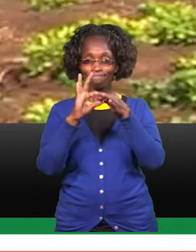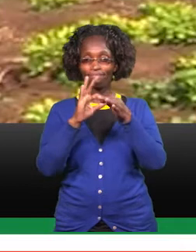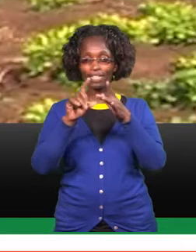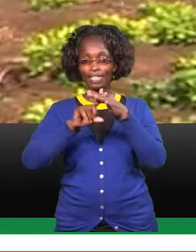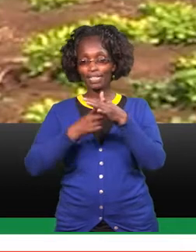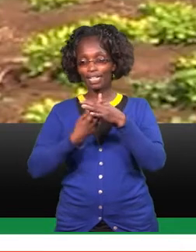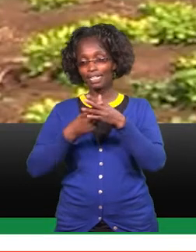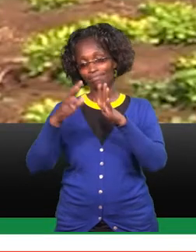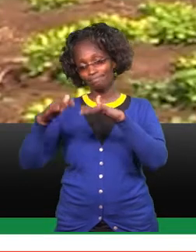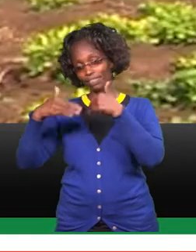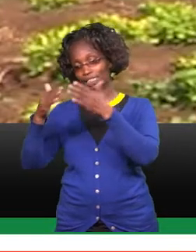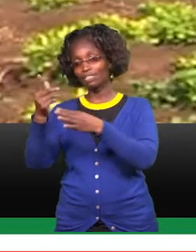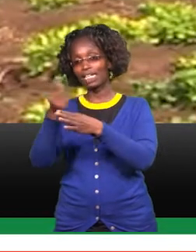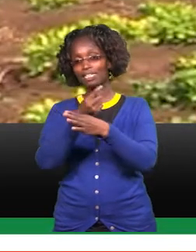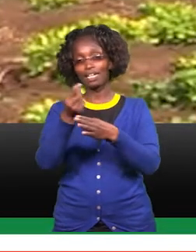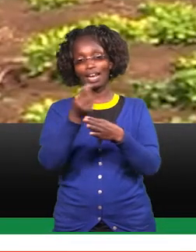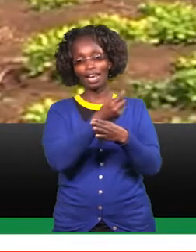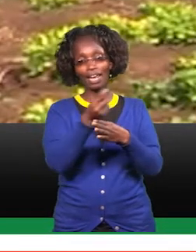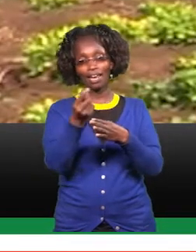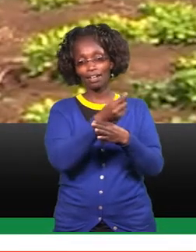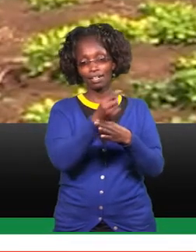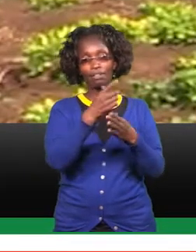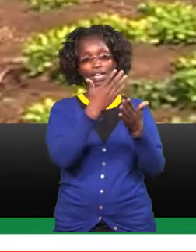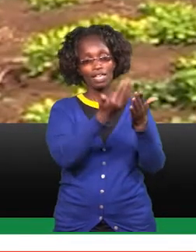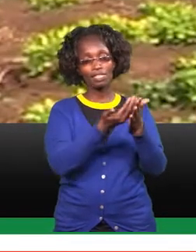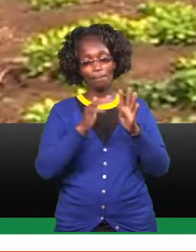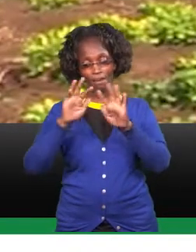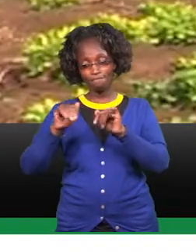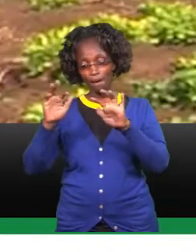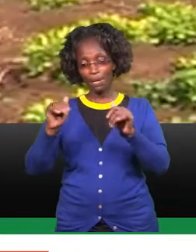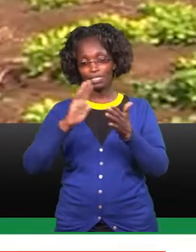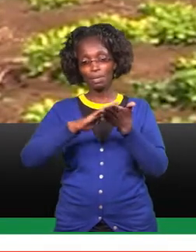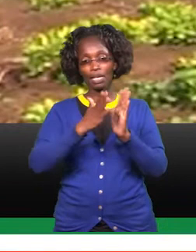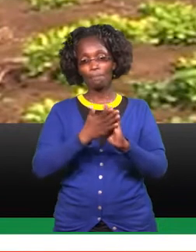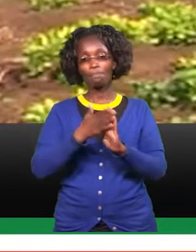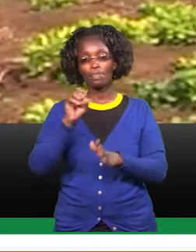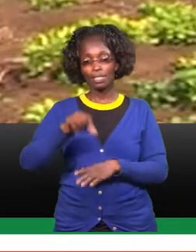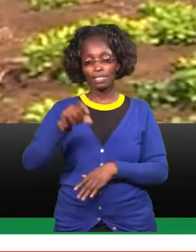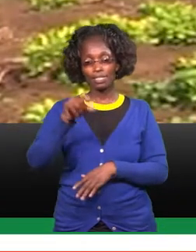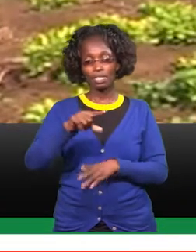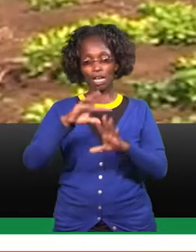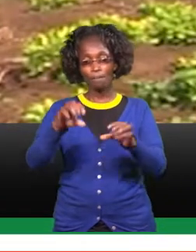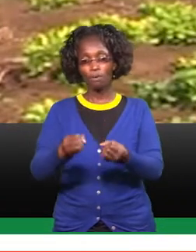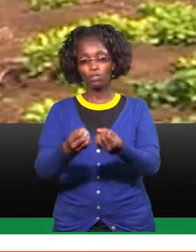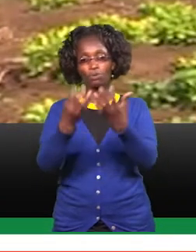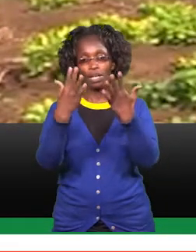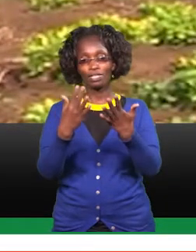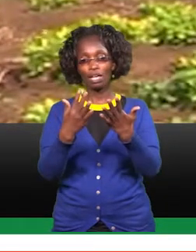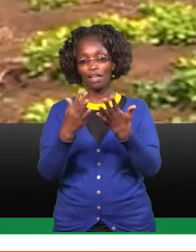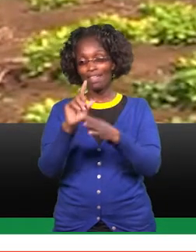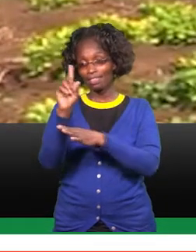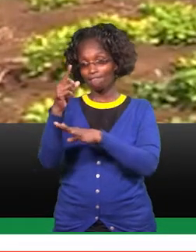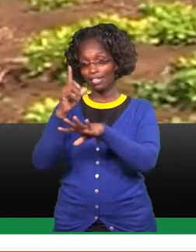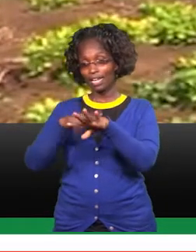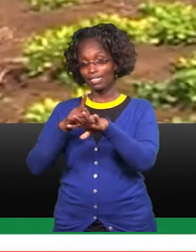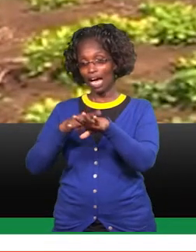cooperative, wakaanza kutupeleka trainings. Some farmers wakakuwa trained kama seed producers. Tulitrainiwa mara